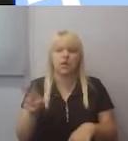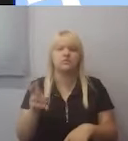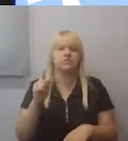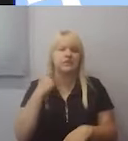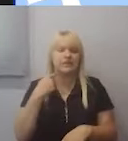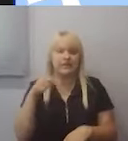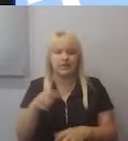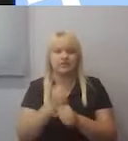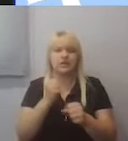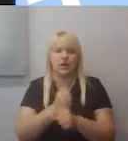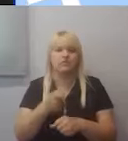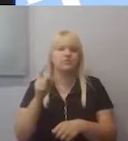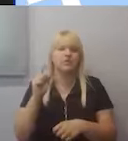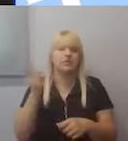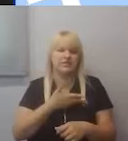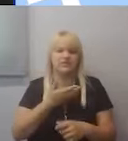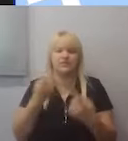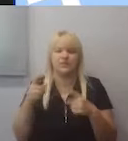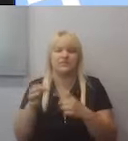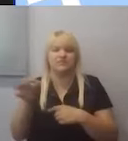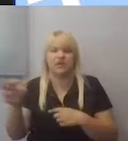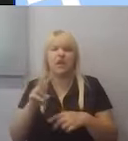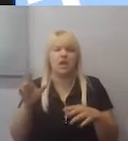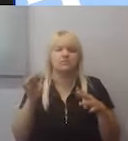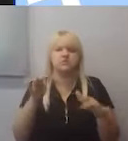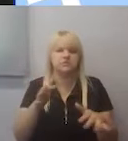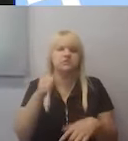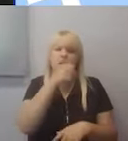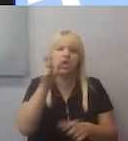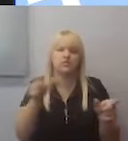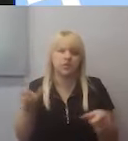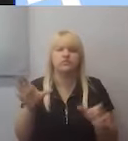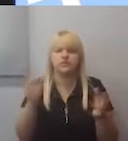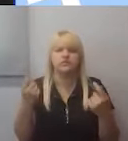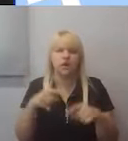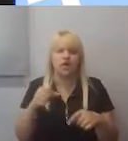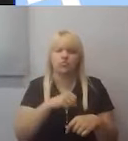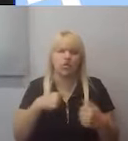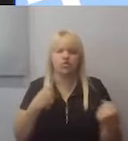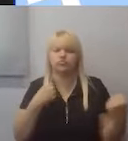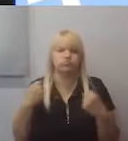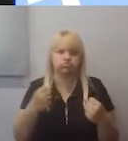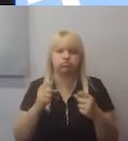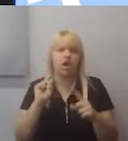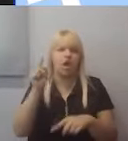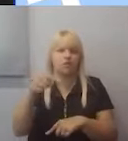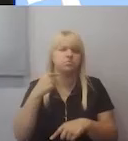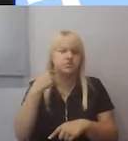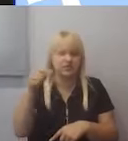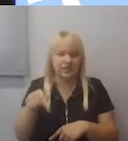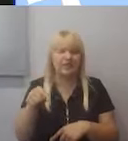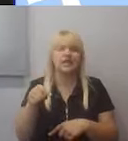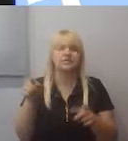bet dzīvo citur kā rīkoties personām kuras pastāvīgi savos transportlīdzekļos dodas ārpus rīgas uz sevis laicīgi jau izvēlēto